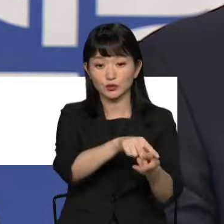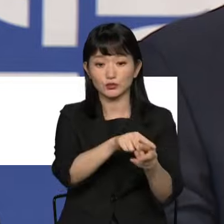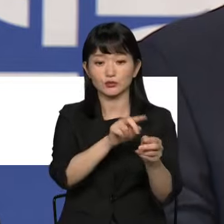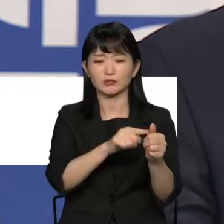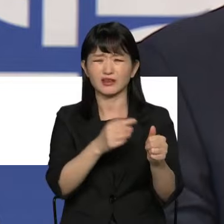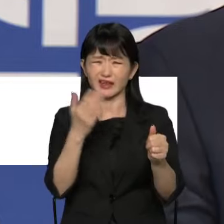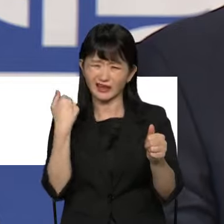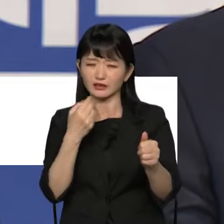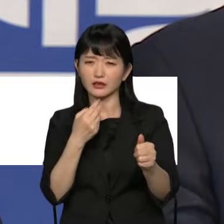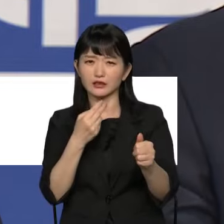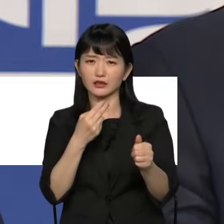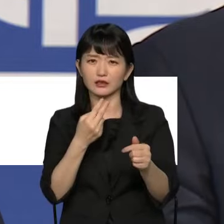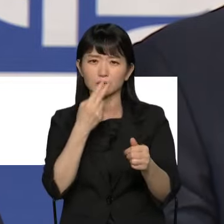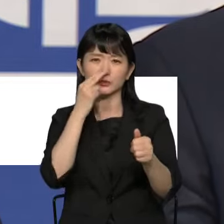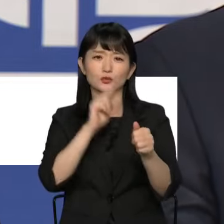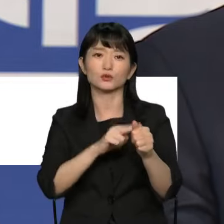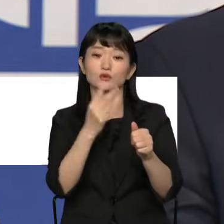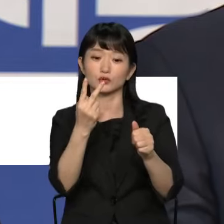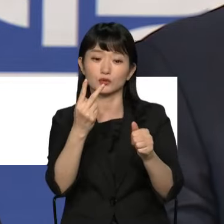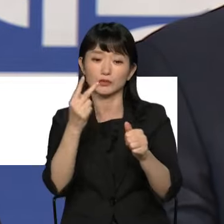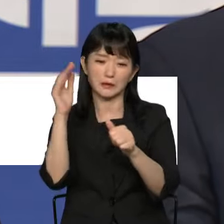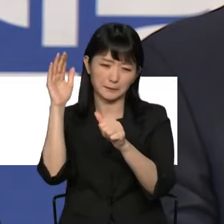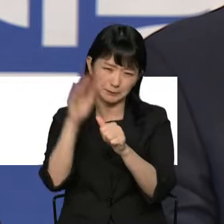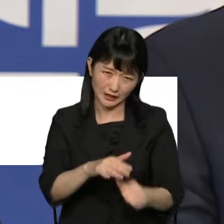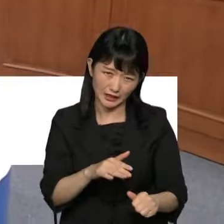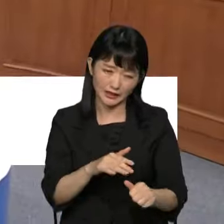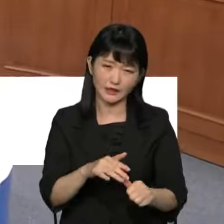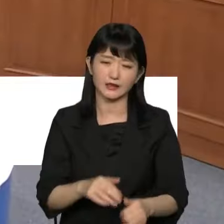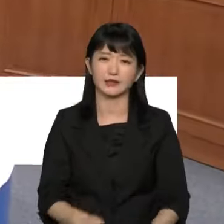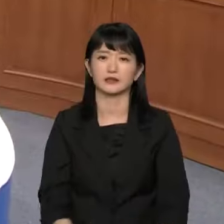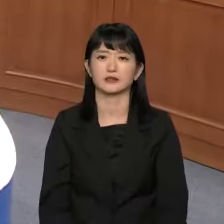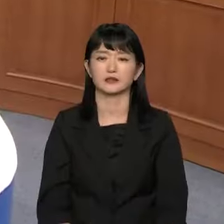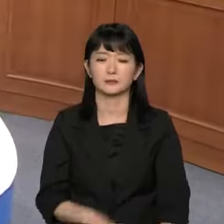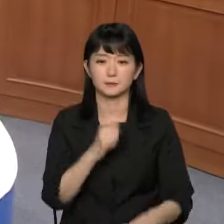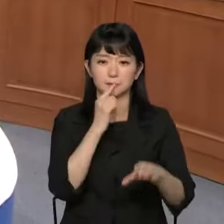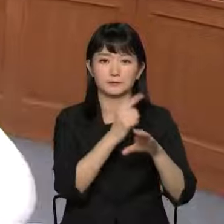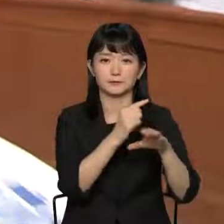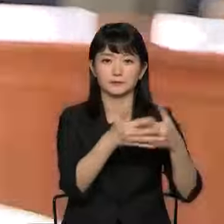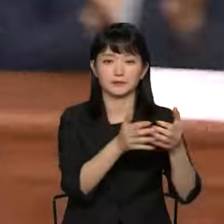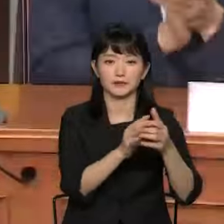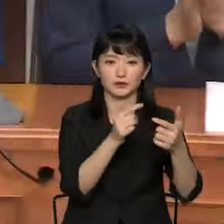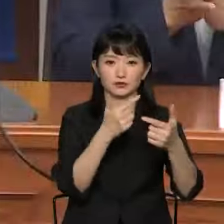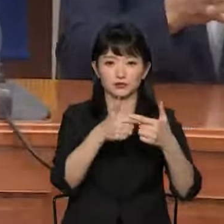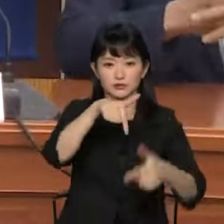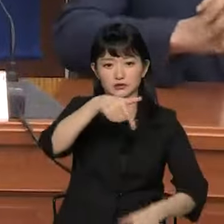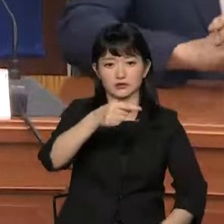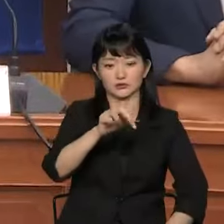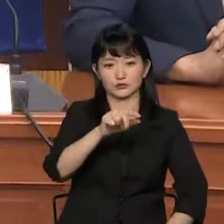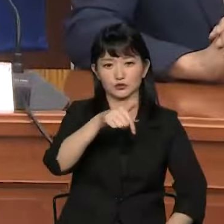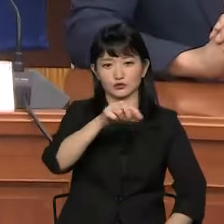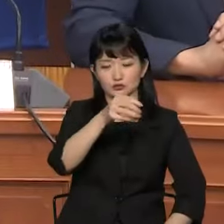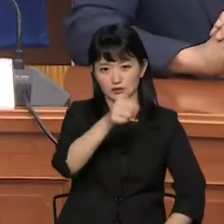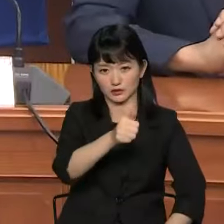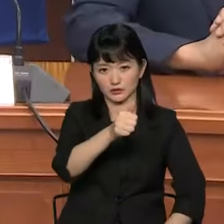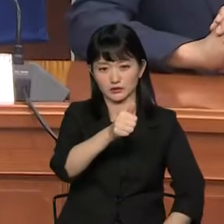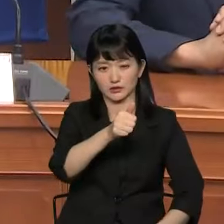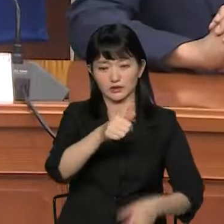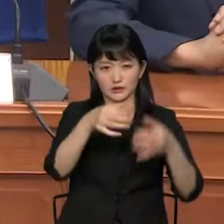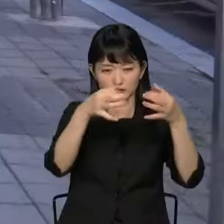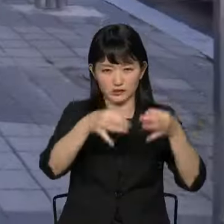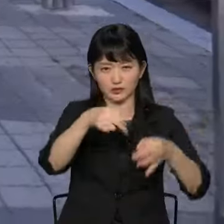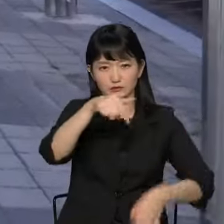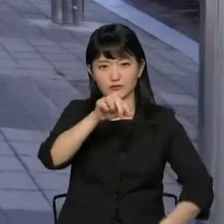번 도전했다가 결실을 거두지 못하셨습니다. 민주당의 부산 금정구청장 김경지 후보를 비판한